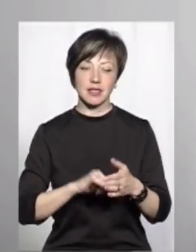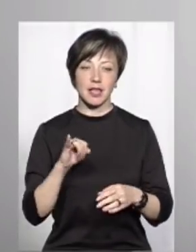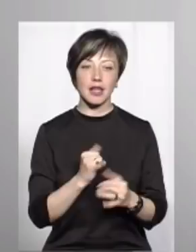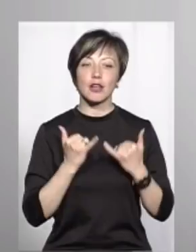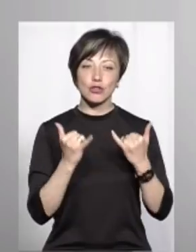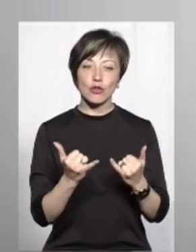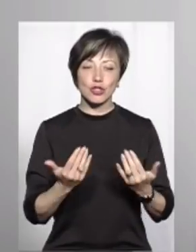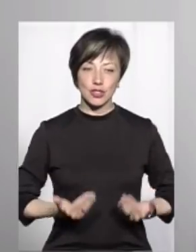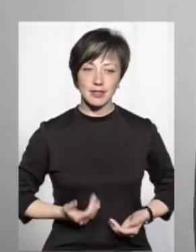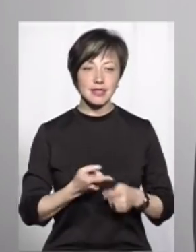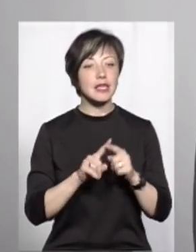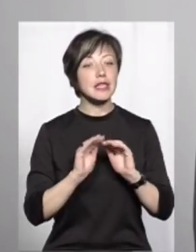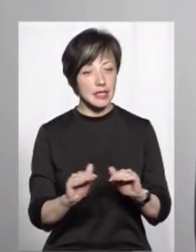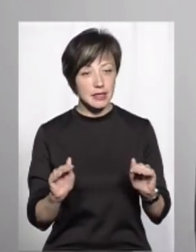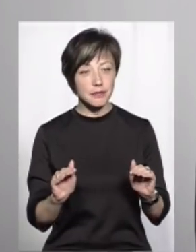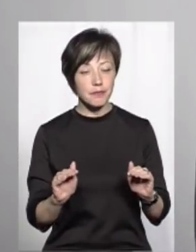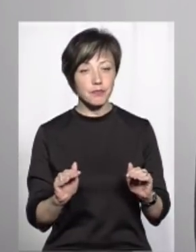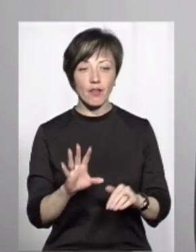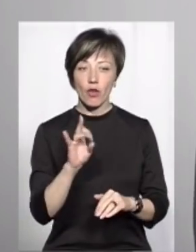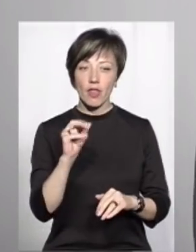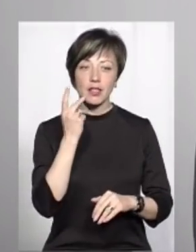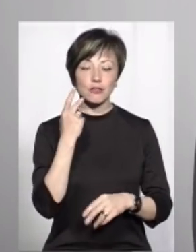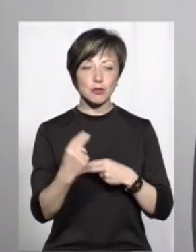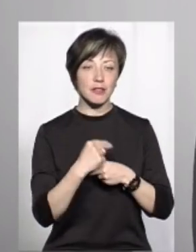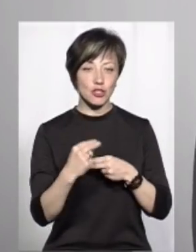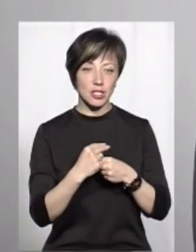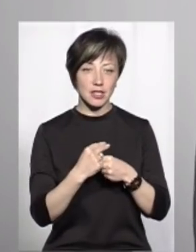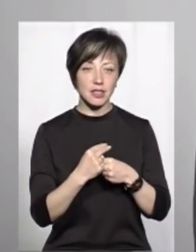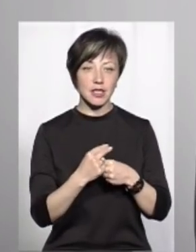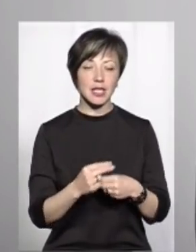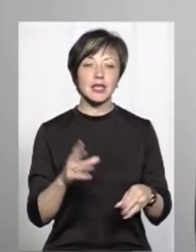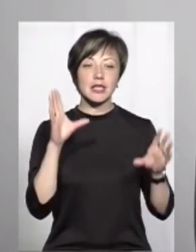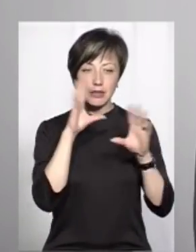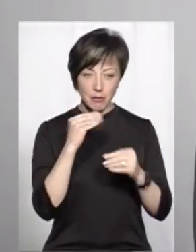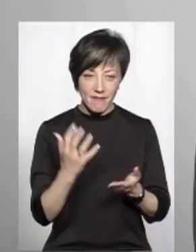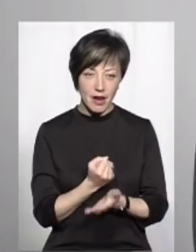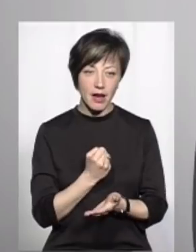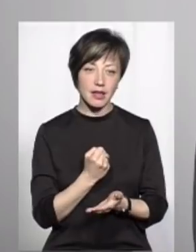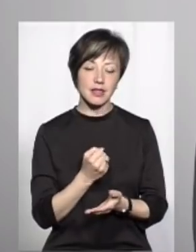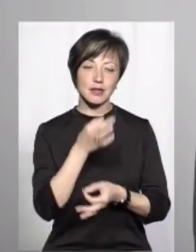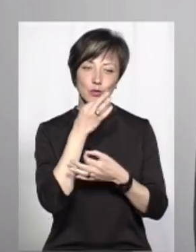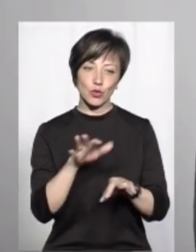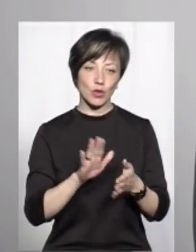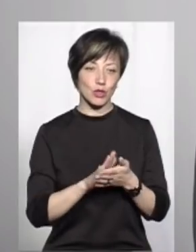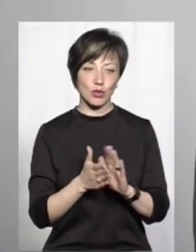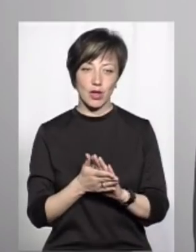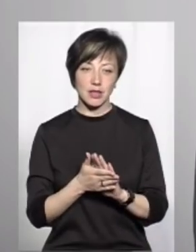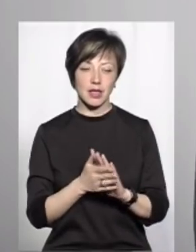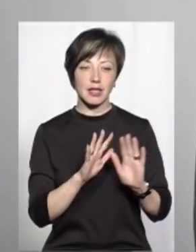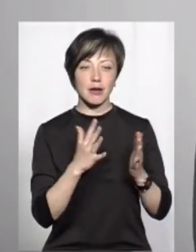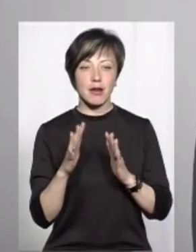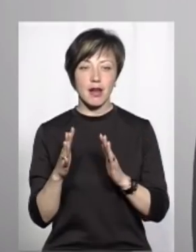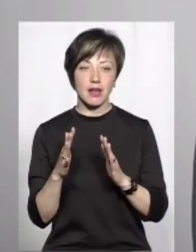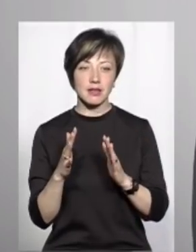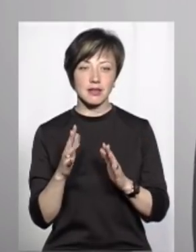заради чого ми живемо, це діти. І вона завжди мене вчила справлятись з будь-якою ситуацією, яка трапляється